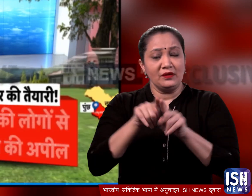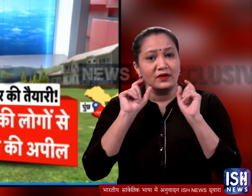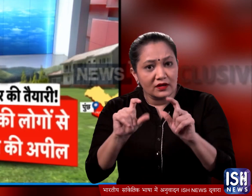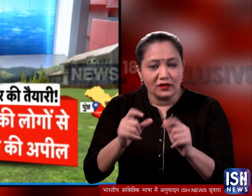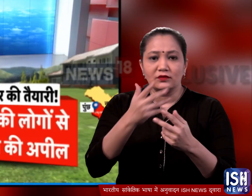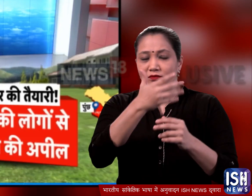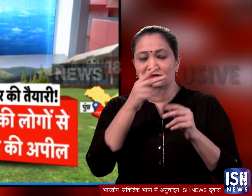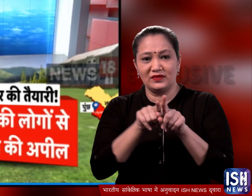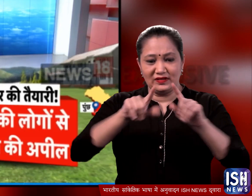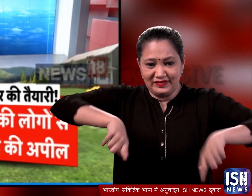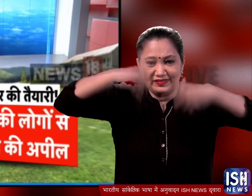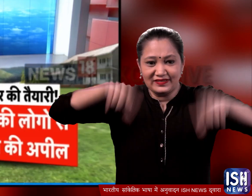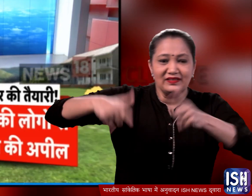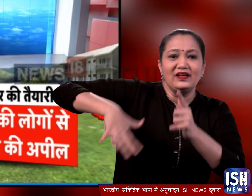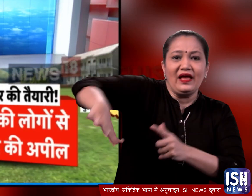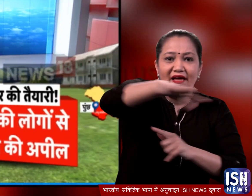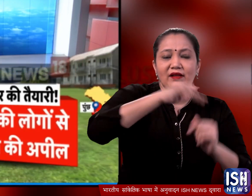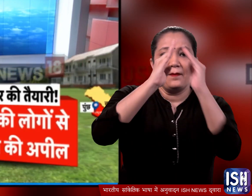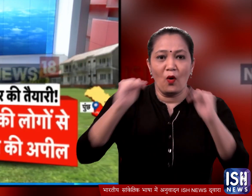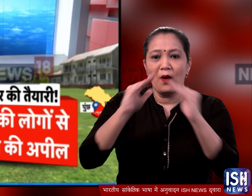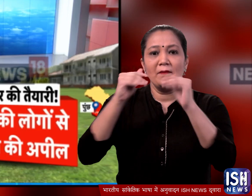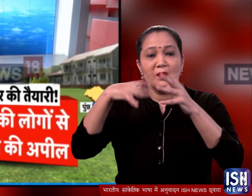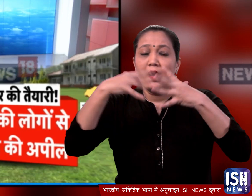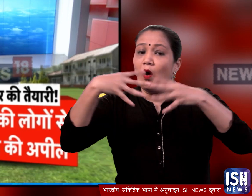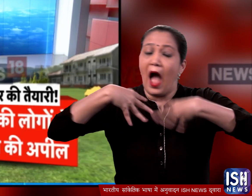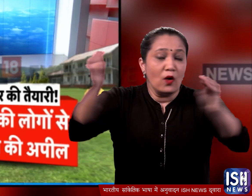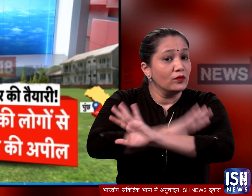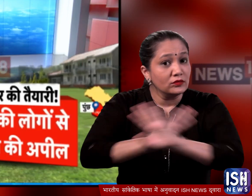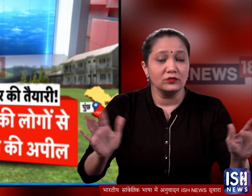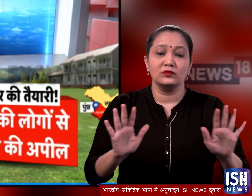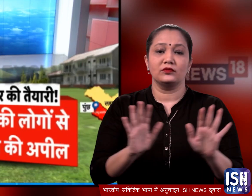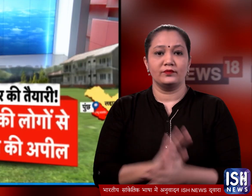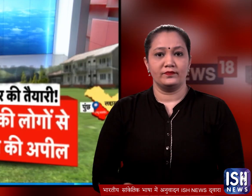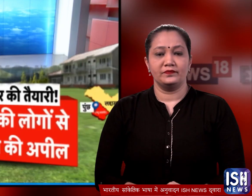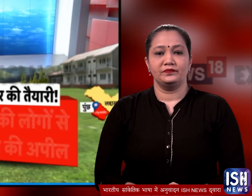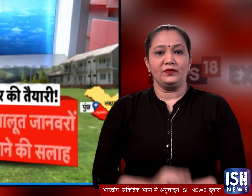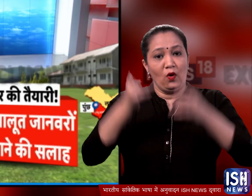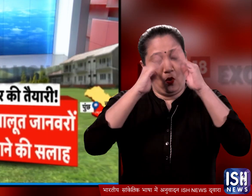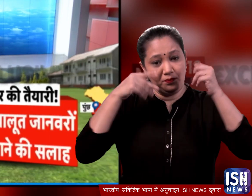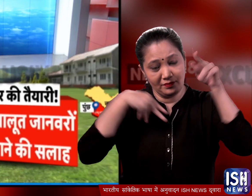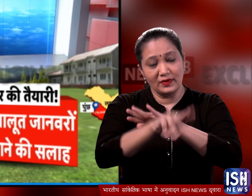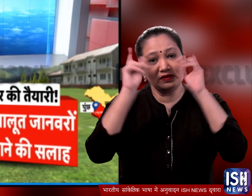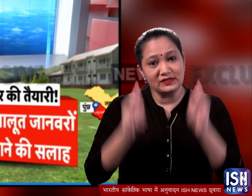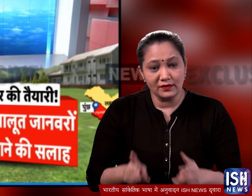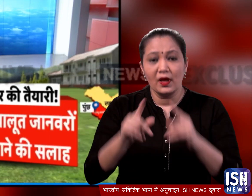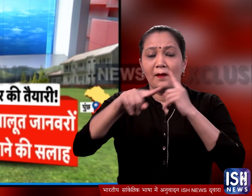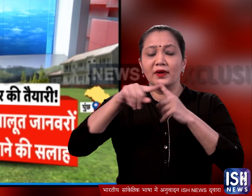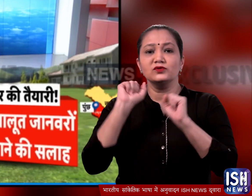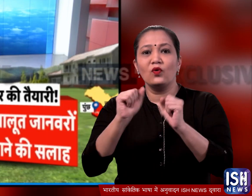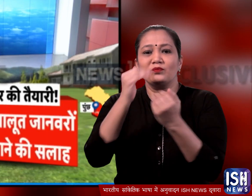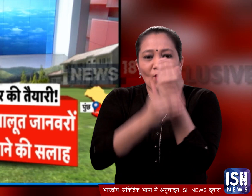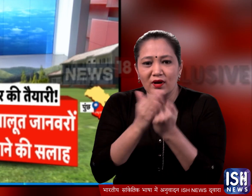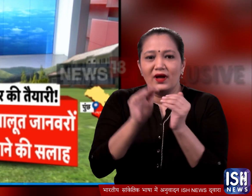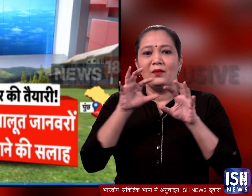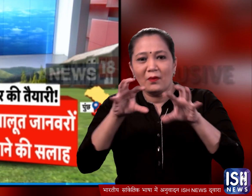के तौर पर सुरक्षा बल ने जंगल के आसपास के इलाके में बसे लोगों से अपने घरों में रहने की अपील की और इन लोगों को यह सलाह भी दी है कि वो अपने